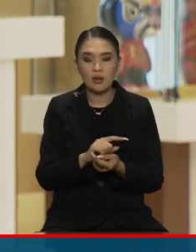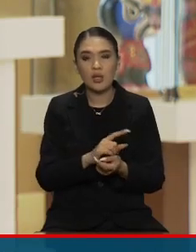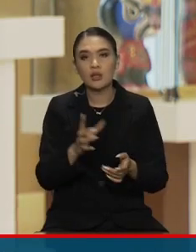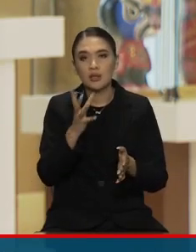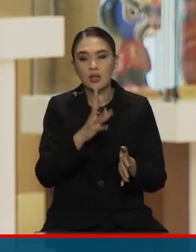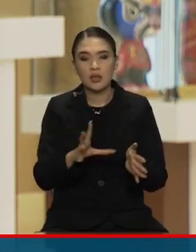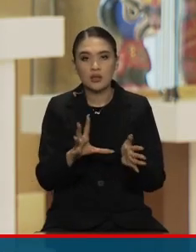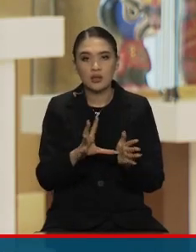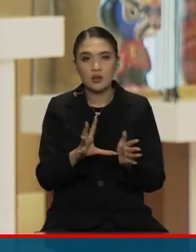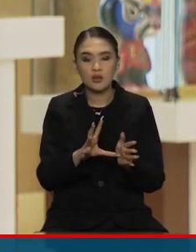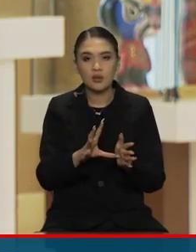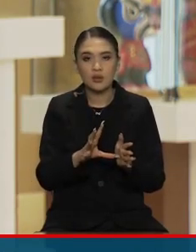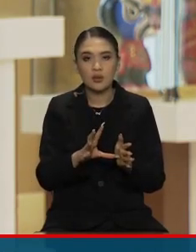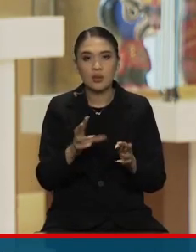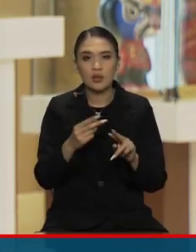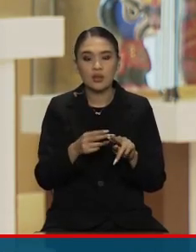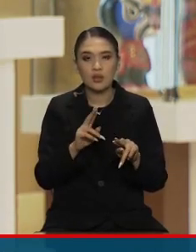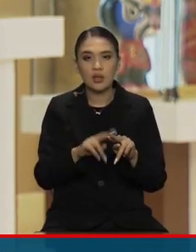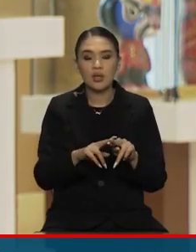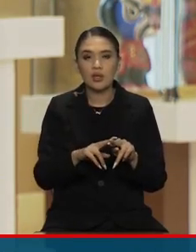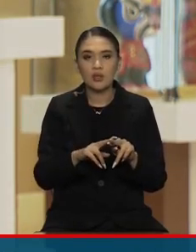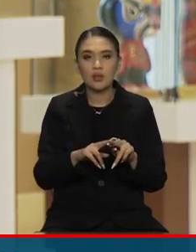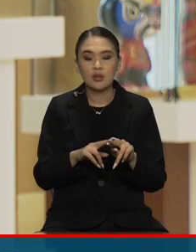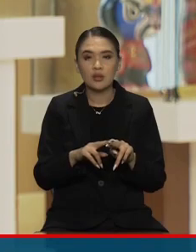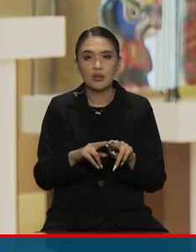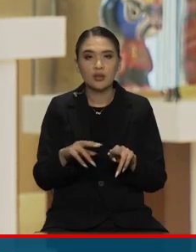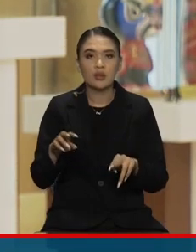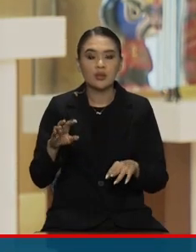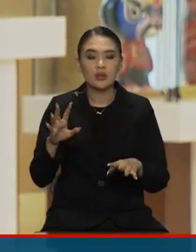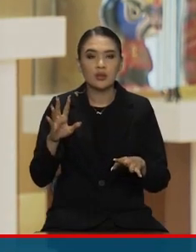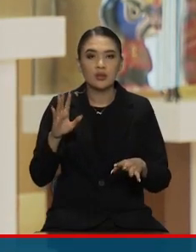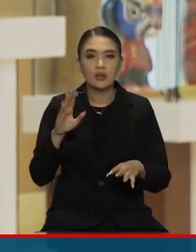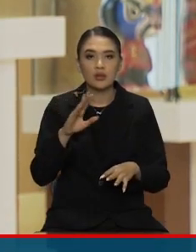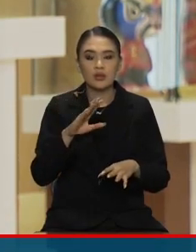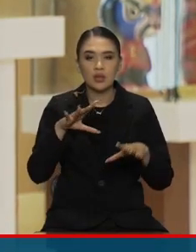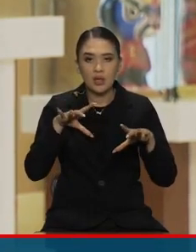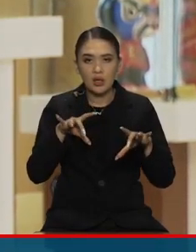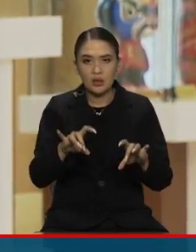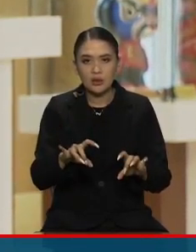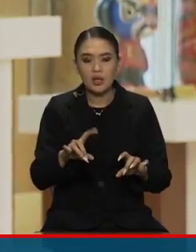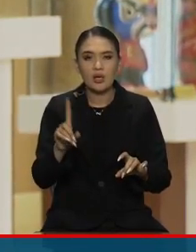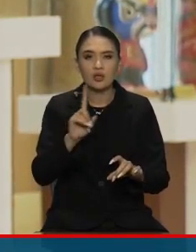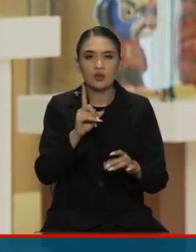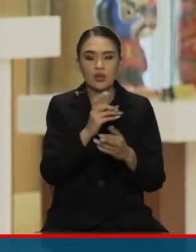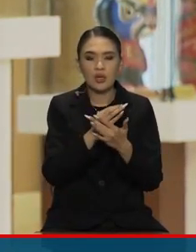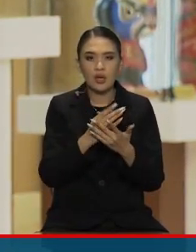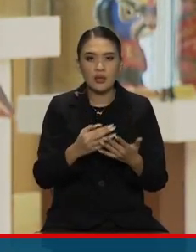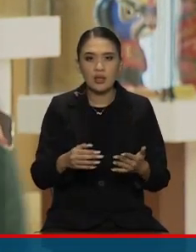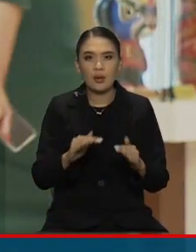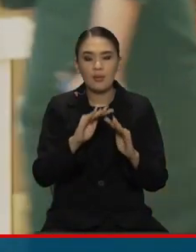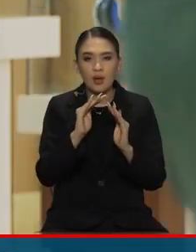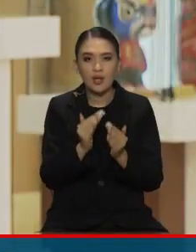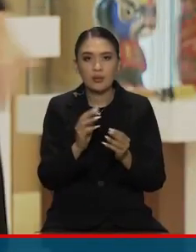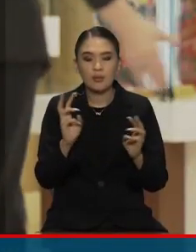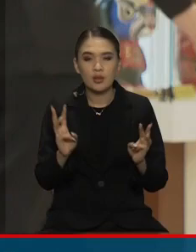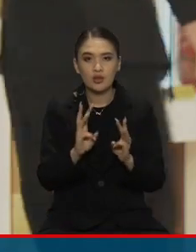материнских оснащение это пожарная техника это трактора э это малые лесные значит пожарные